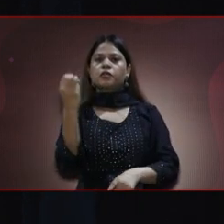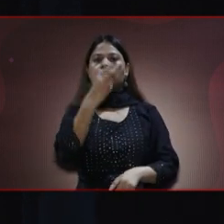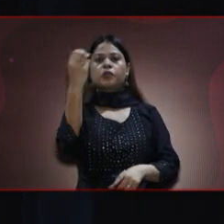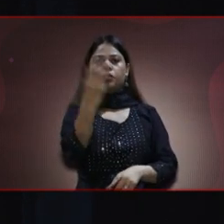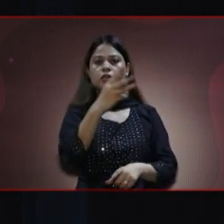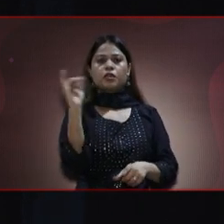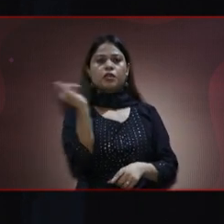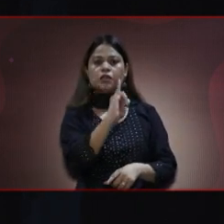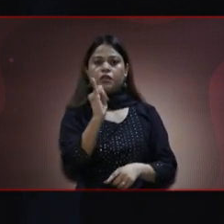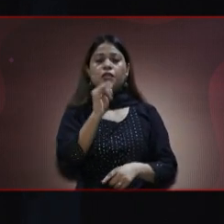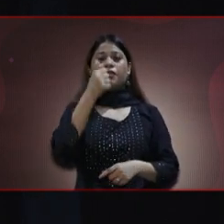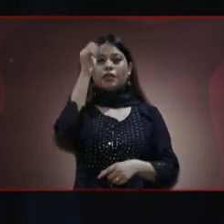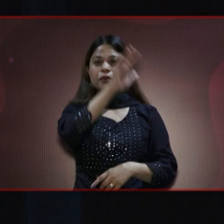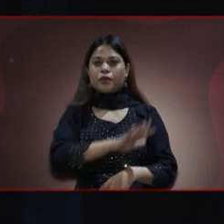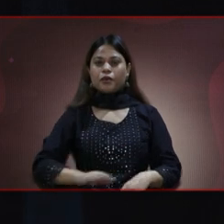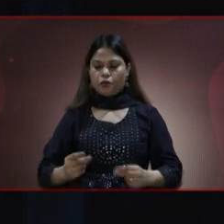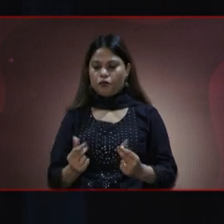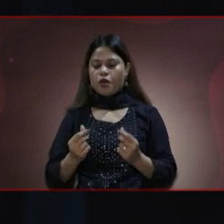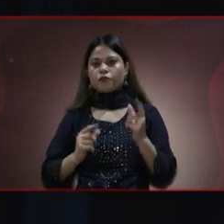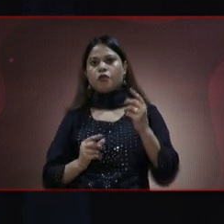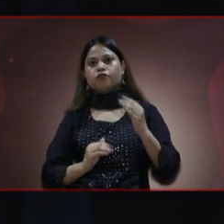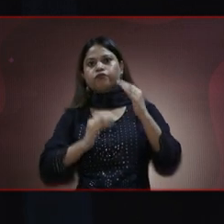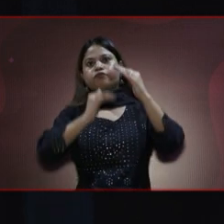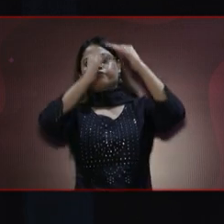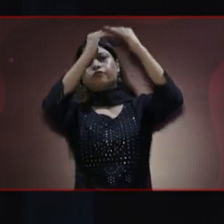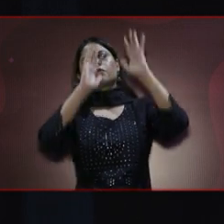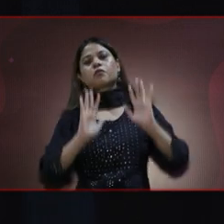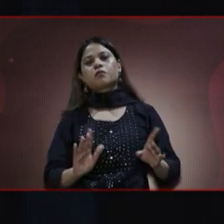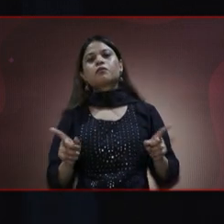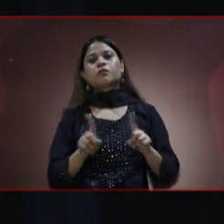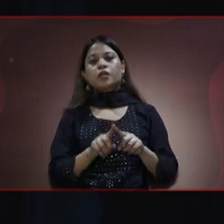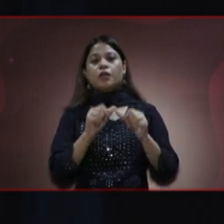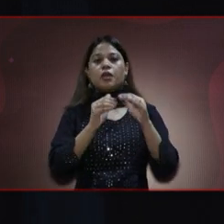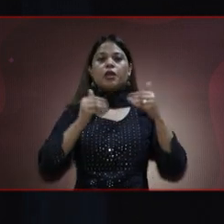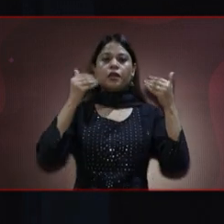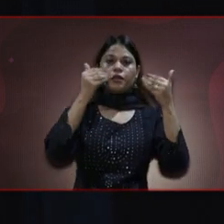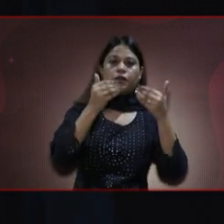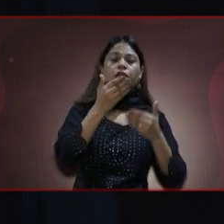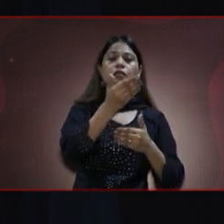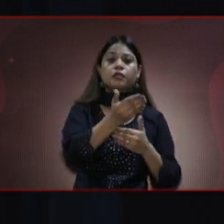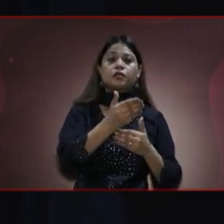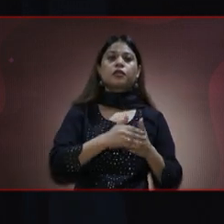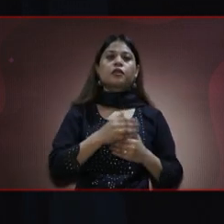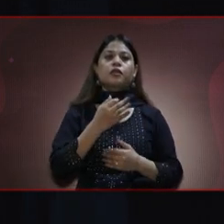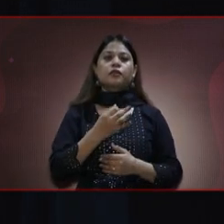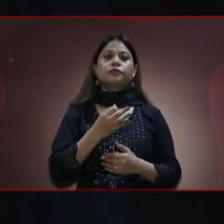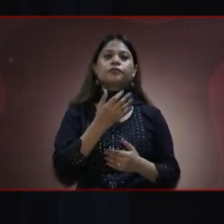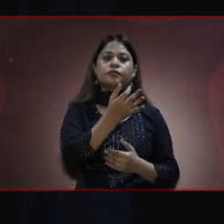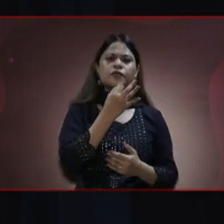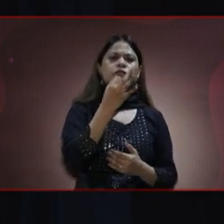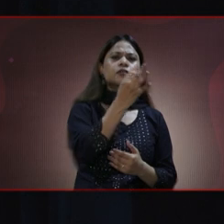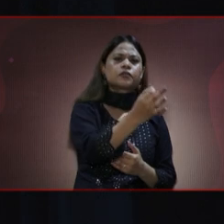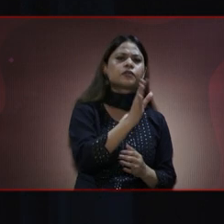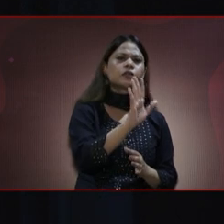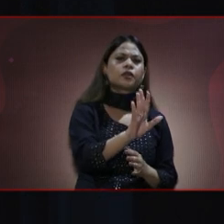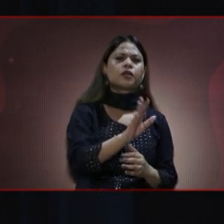भारत उसमें एक उल्लेखनीय उपलब्धि भी हासिल किया है। मैं अमेज़न की सौरभ जी को धीरे से पूछ रहा था, इन दिनों में आपका ई कॉमर्स